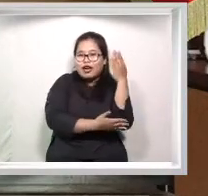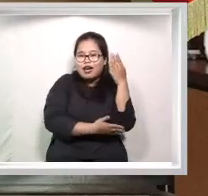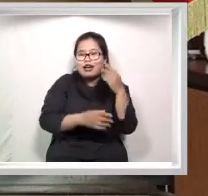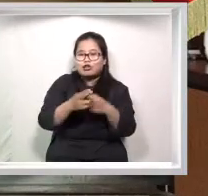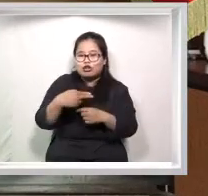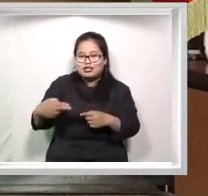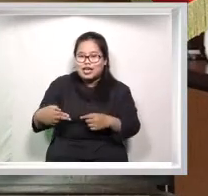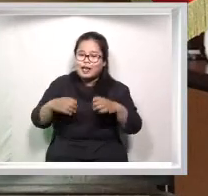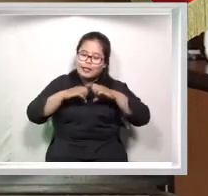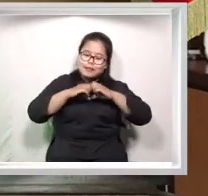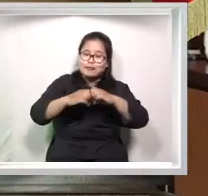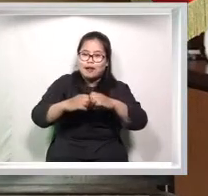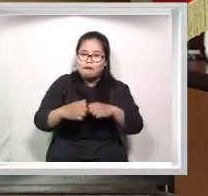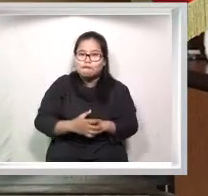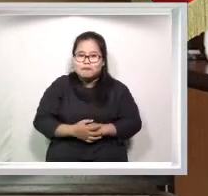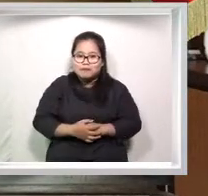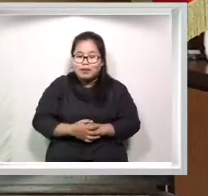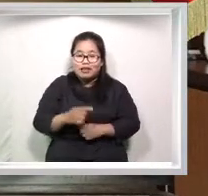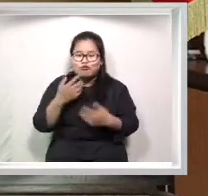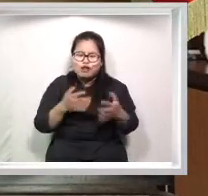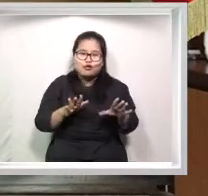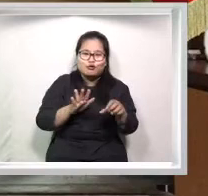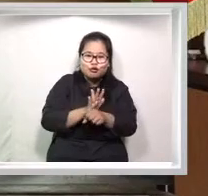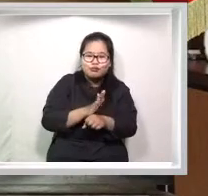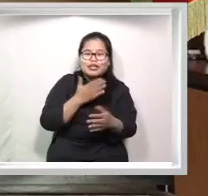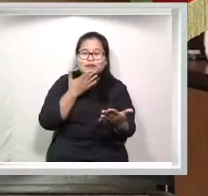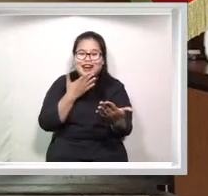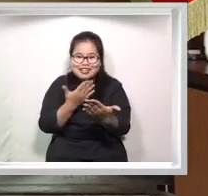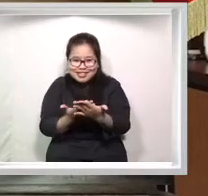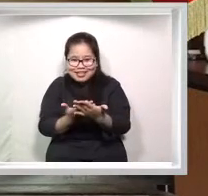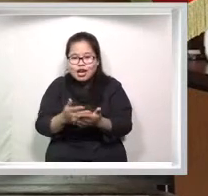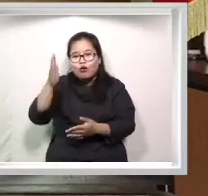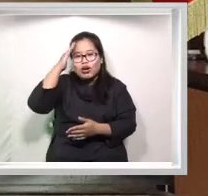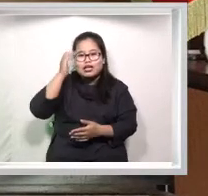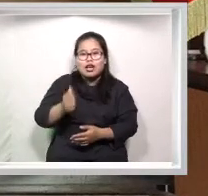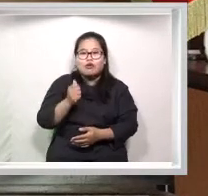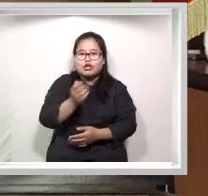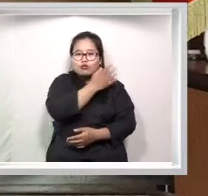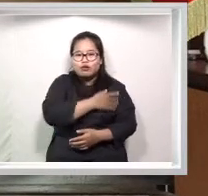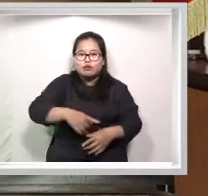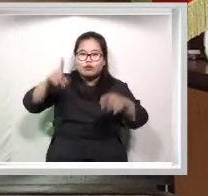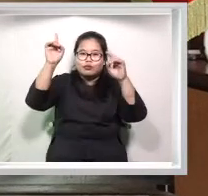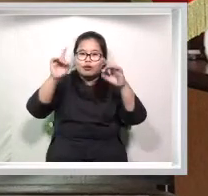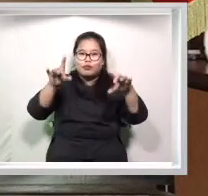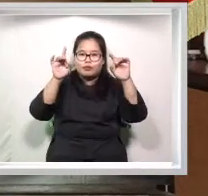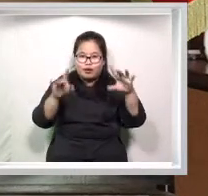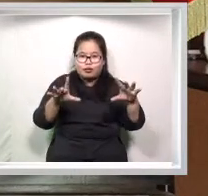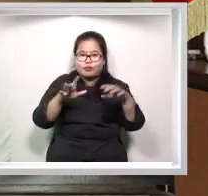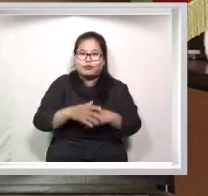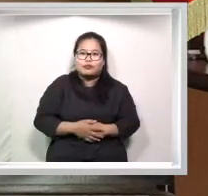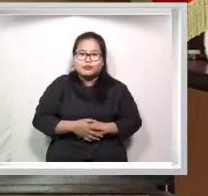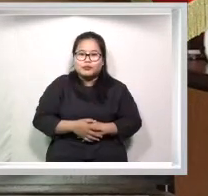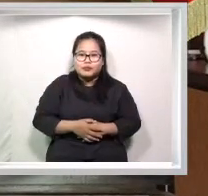Republik Indonesia yang kita cintai. Sekian dan terima kasih. Wassalamualaikum